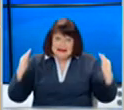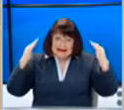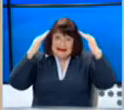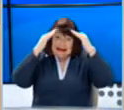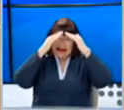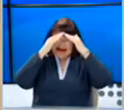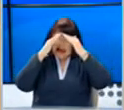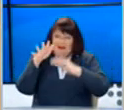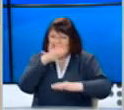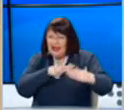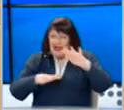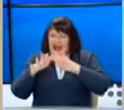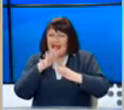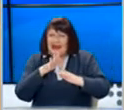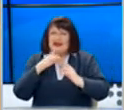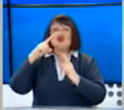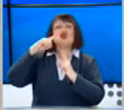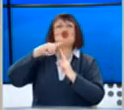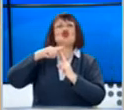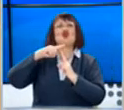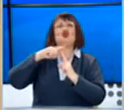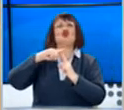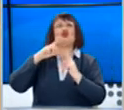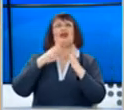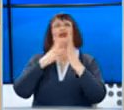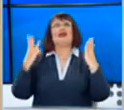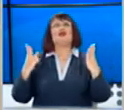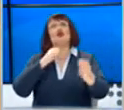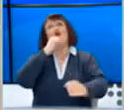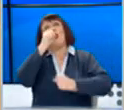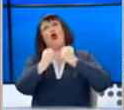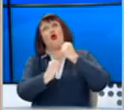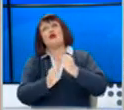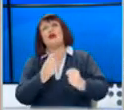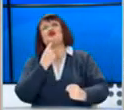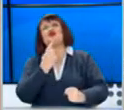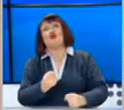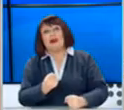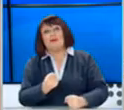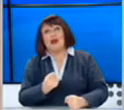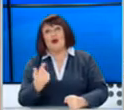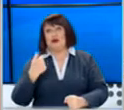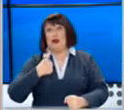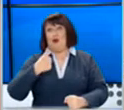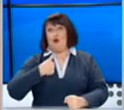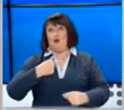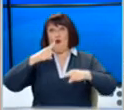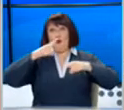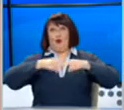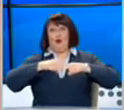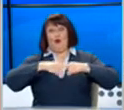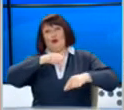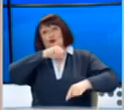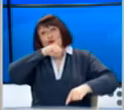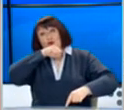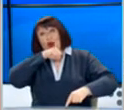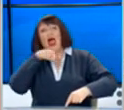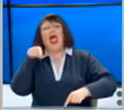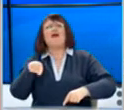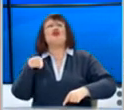απατεώνων. Σάμουελ Τζόνσον, 18ος αιώνας. Είναι γεμάτη η ιστορία. Γεμάτη η ιστορία